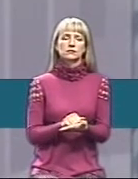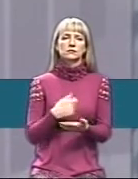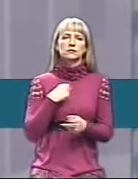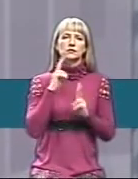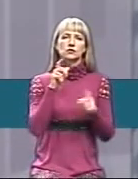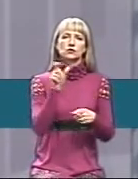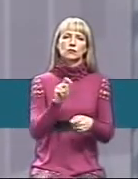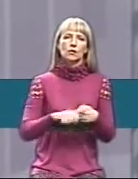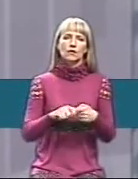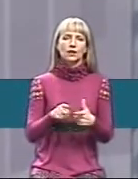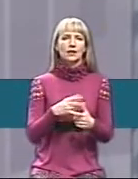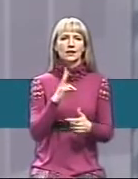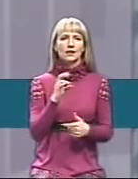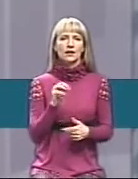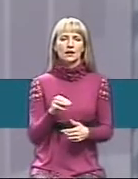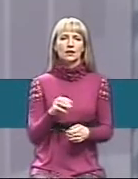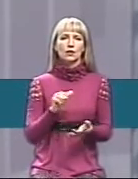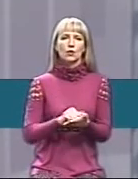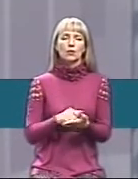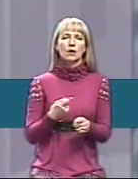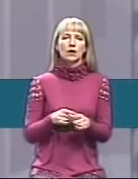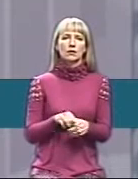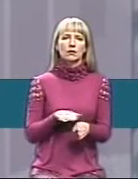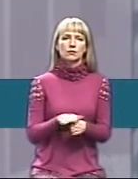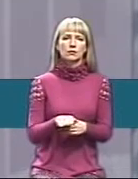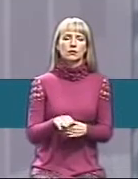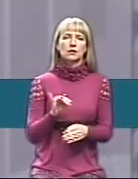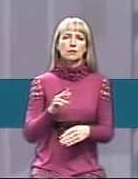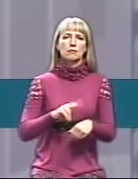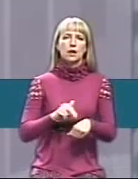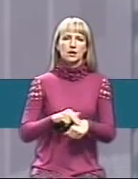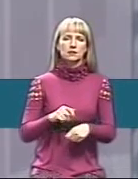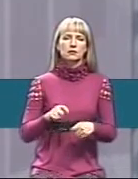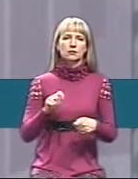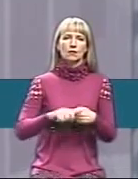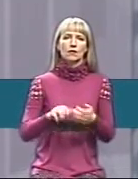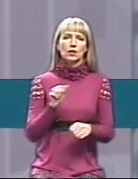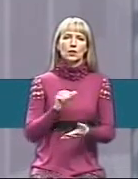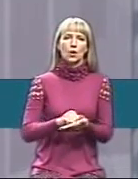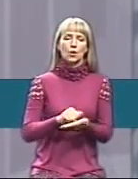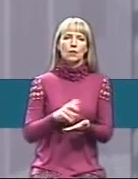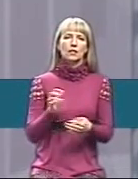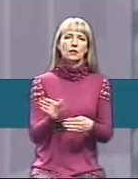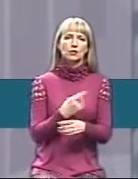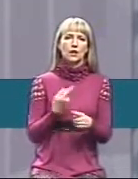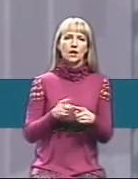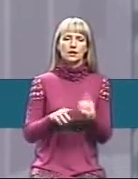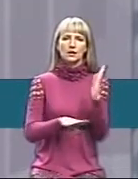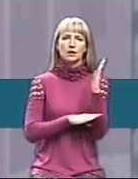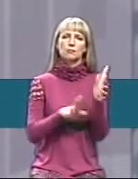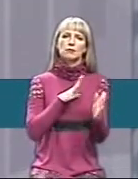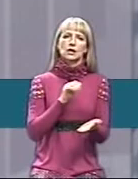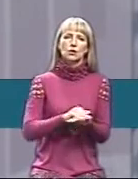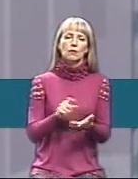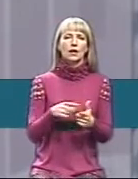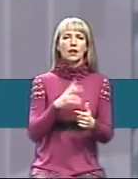человек проверял или не проверял документы. Это полномочия и полиции в том числе проверить наличие документов на снос этих деревьев. То есть были документы